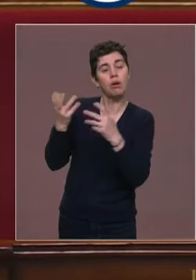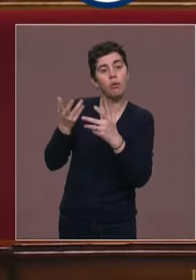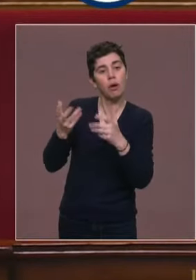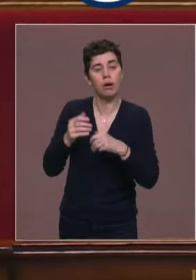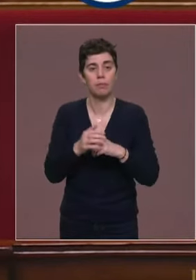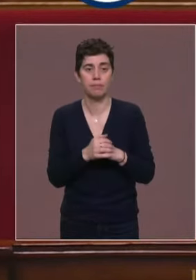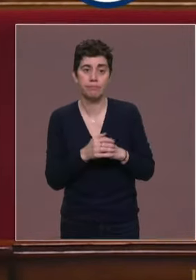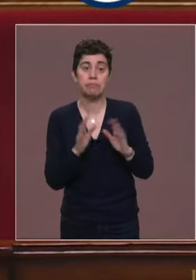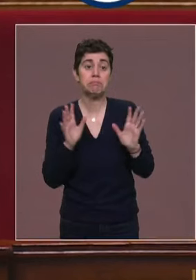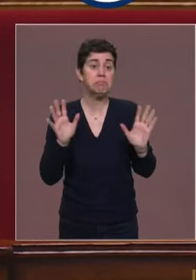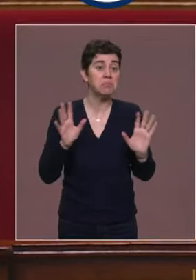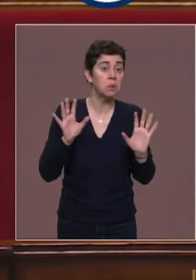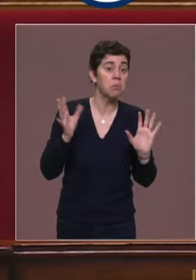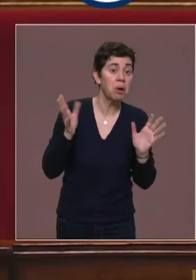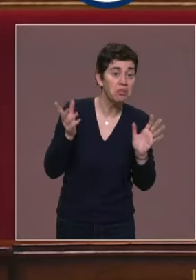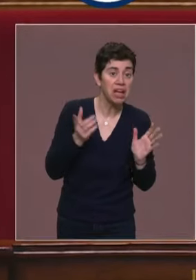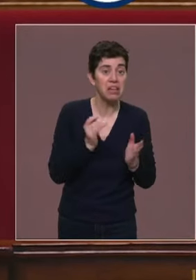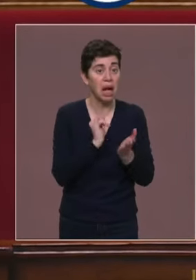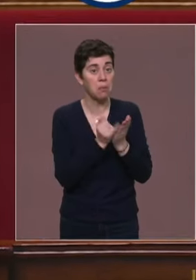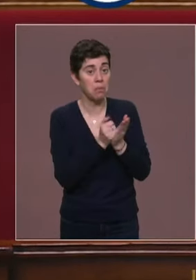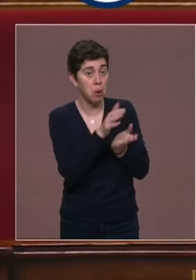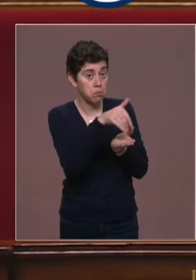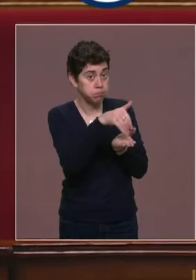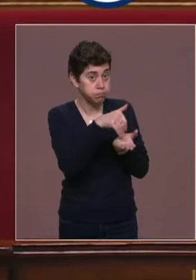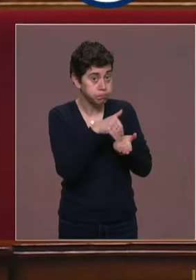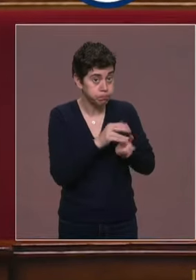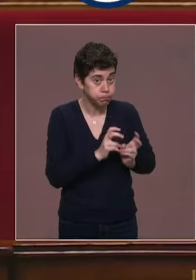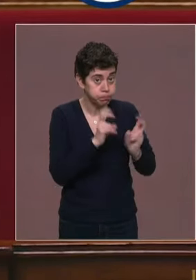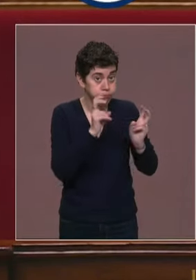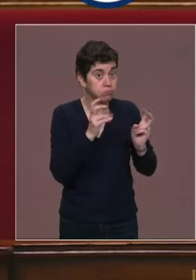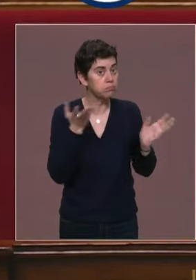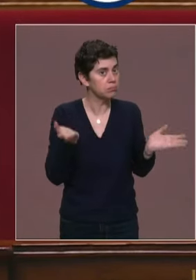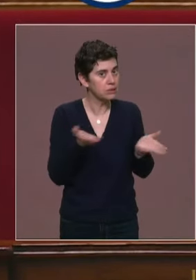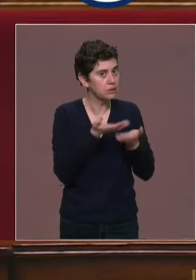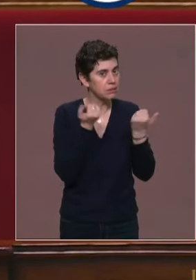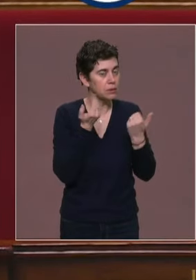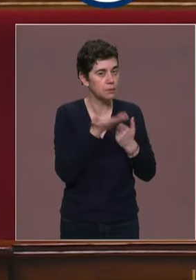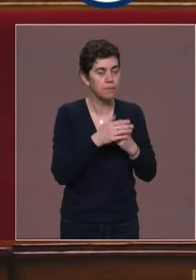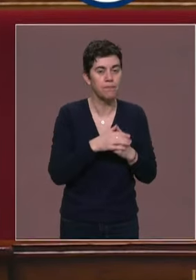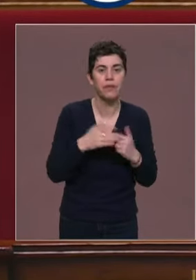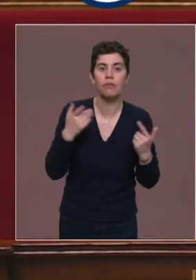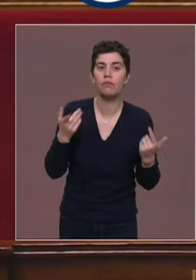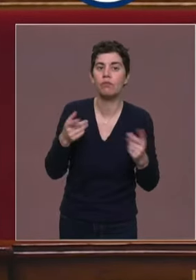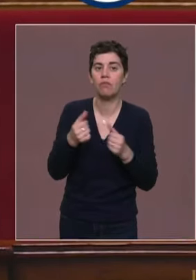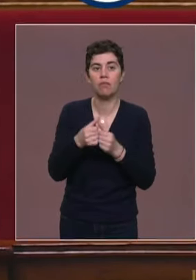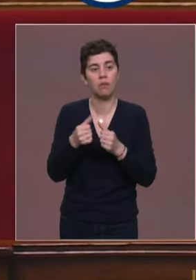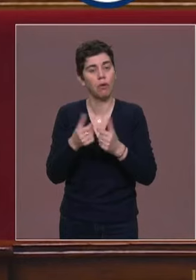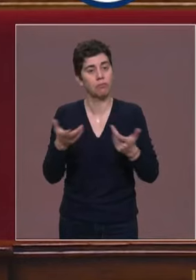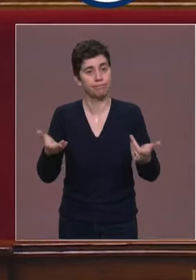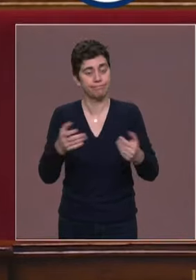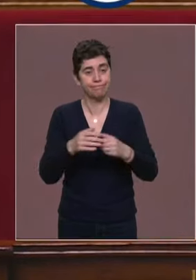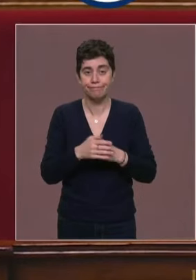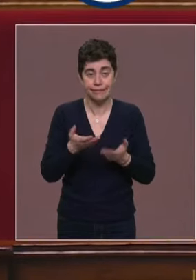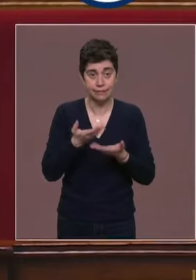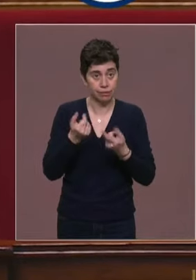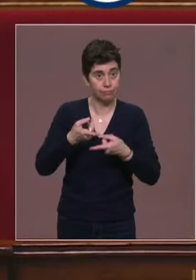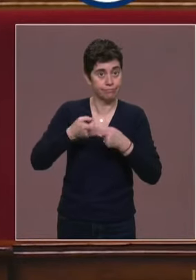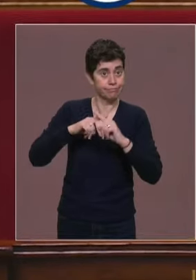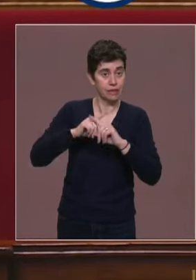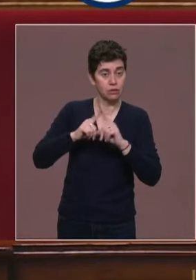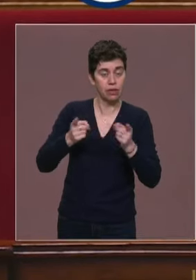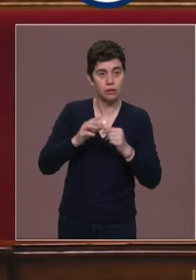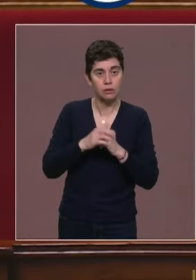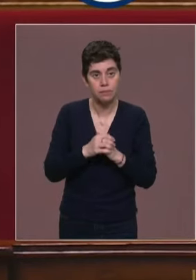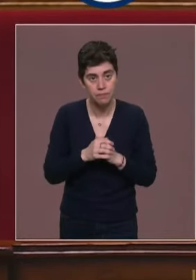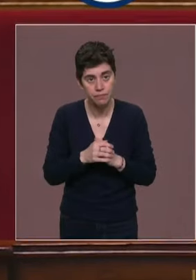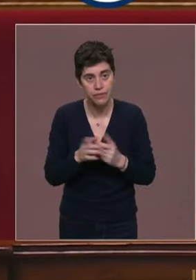remontée très hypothétique des recettes fiscales. Votre opération vérité n'aura convaincu personne. La Cour des comptes estime à nouveau que votre